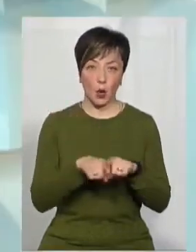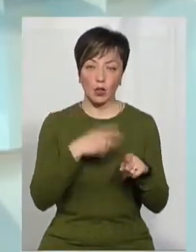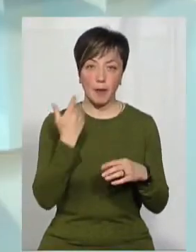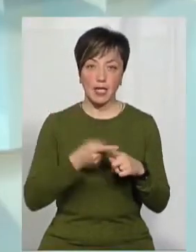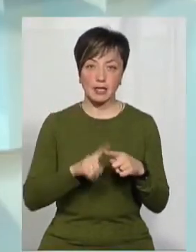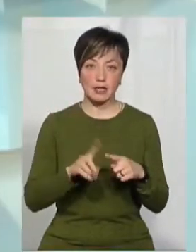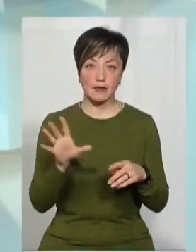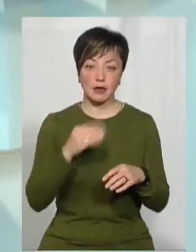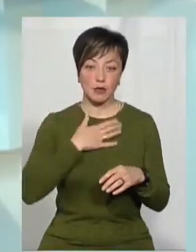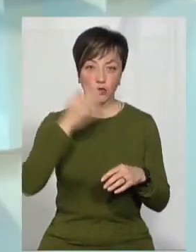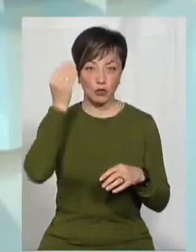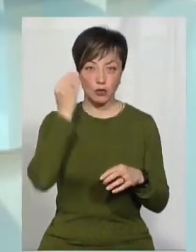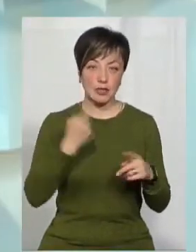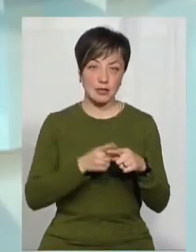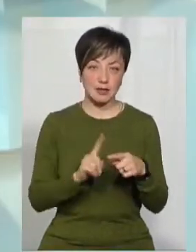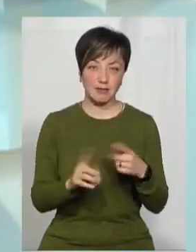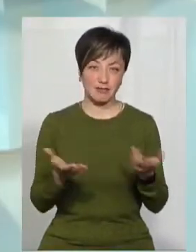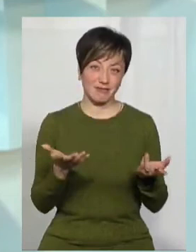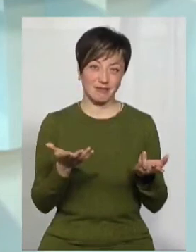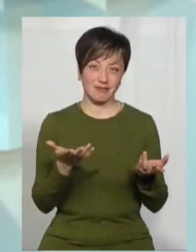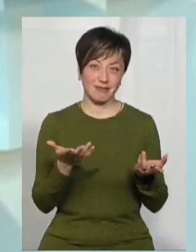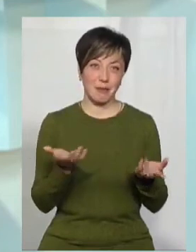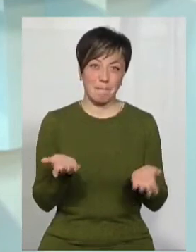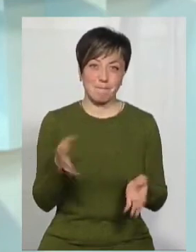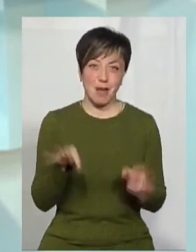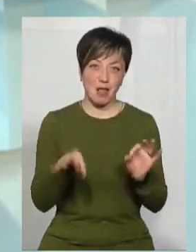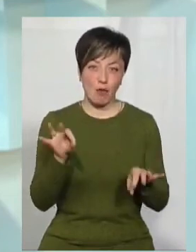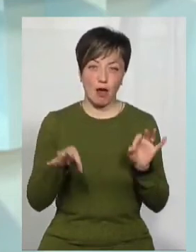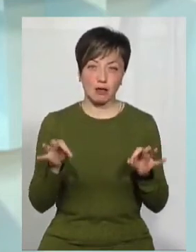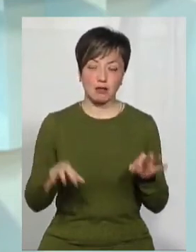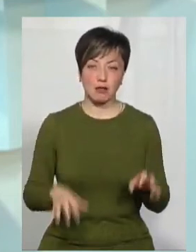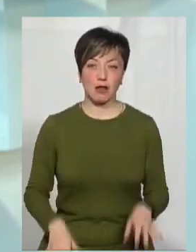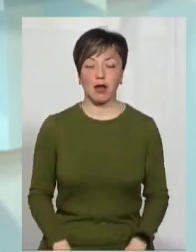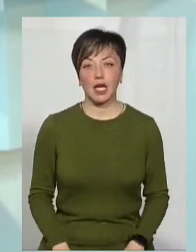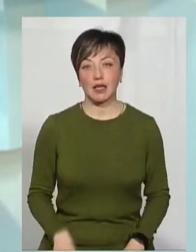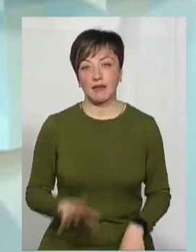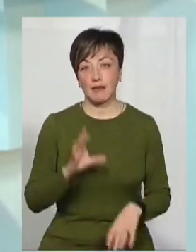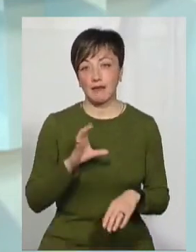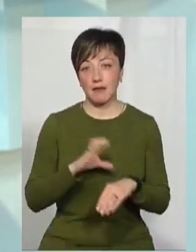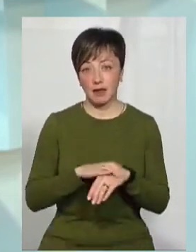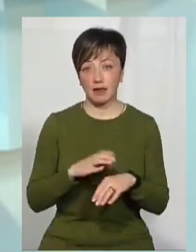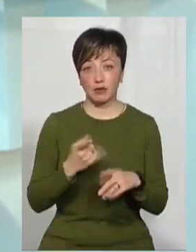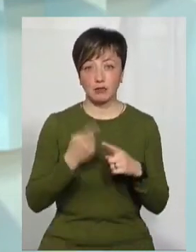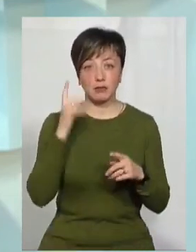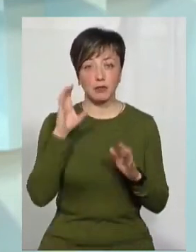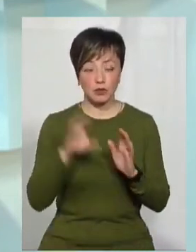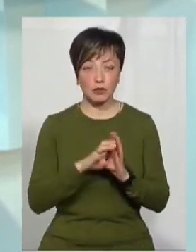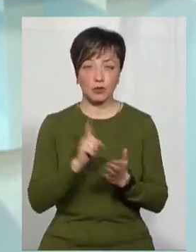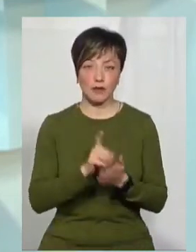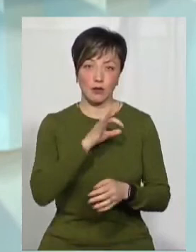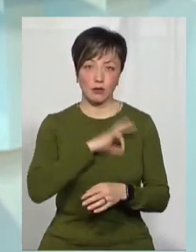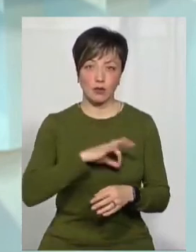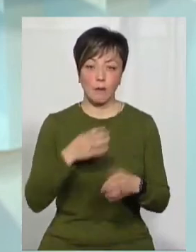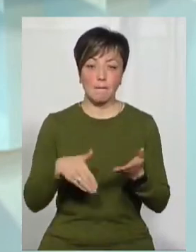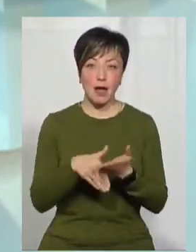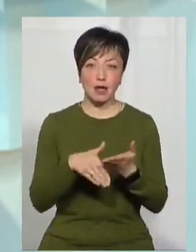Це все, ну, на мою думку, це маніпуляція, якби, і фактично, да, фактично, ми не те, що прислуховуємося, ми зобов'язані